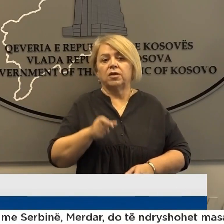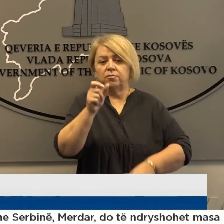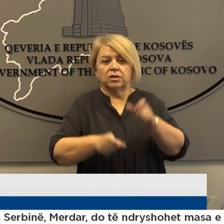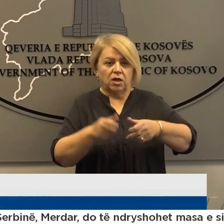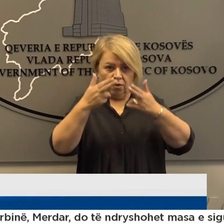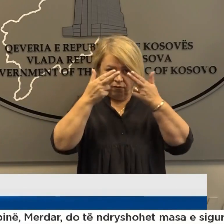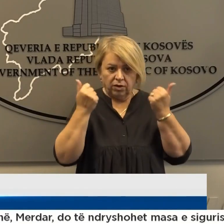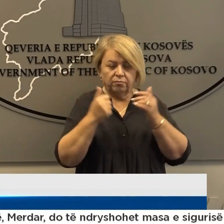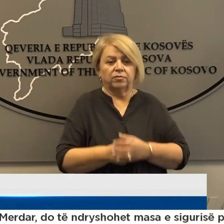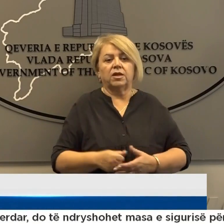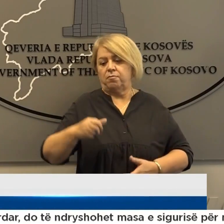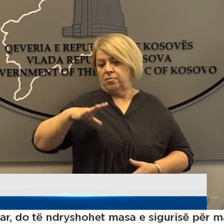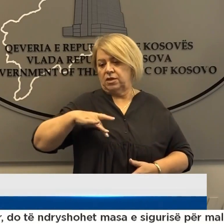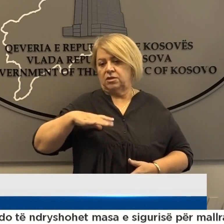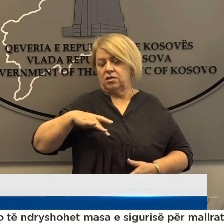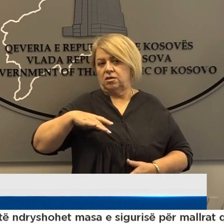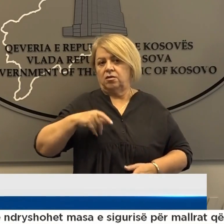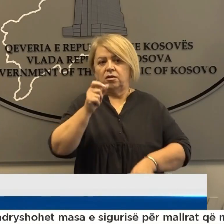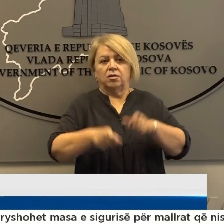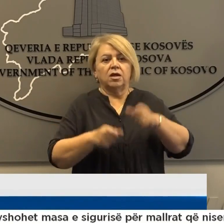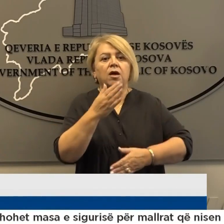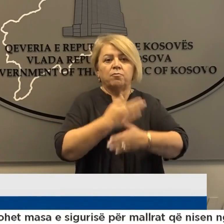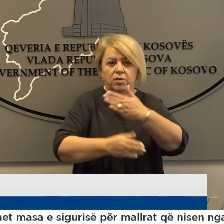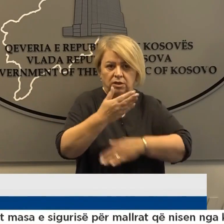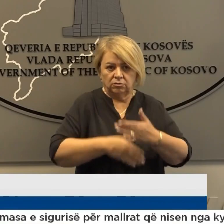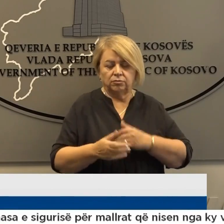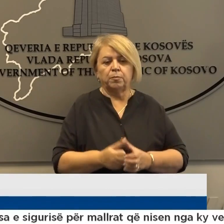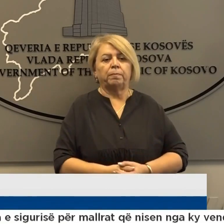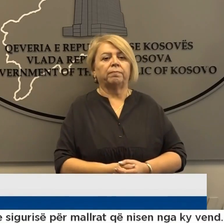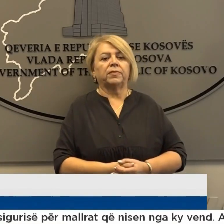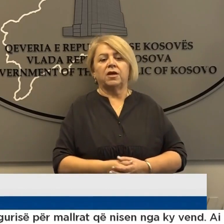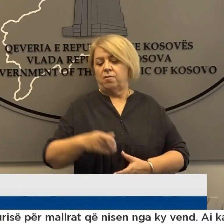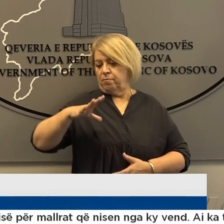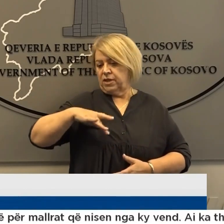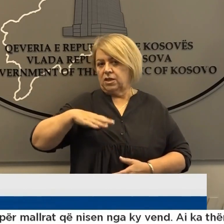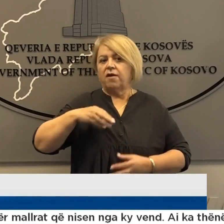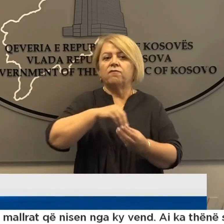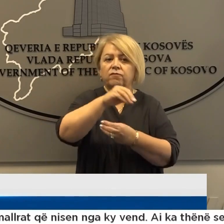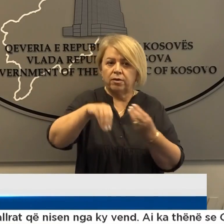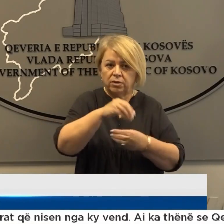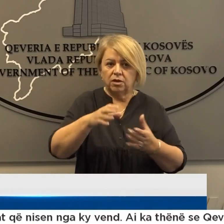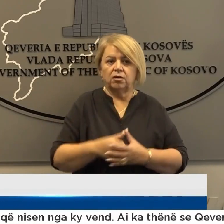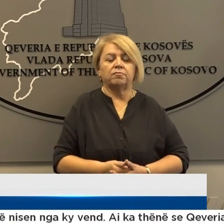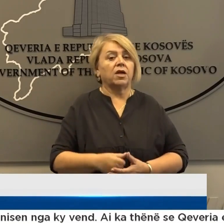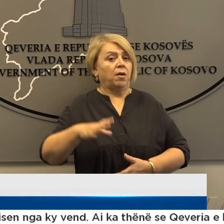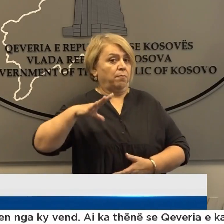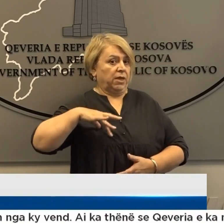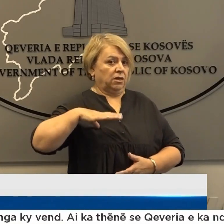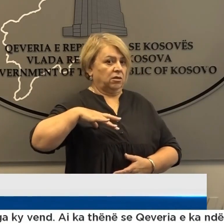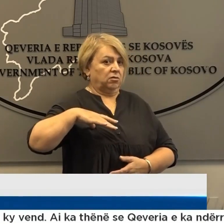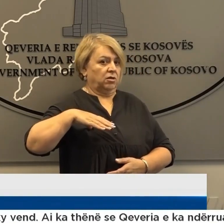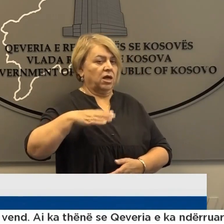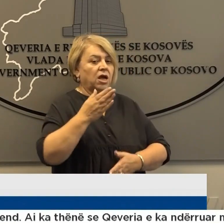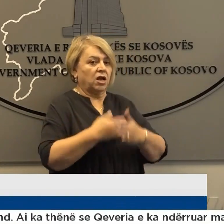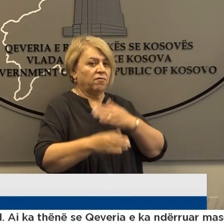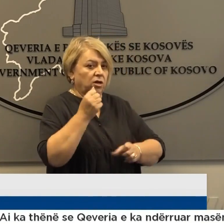verbër, pensioni për personat paraplegjik dhe tetraplegjik, pensioni familjar, pensioni